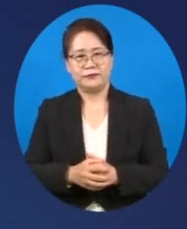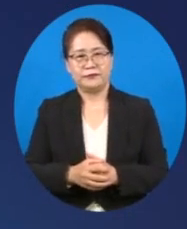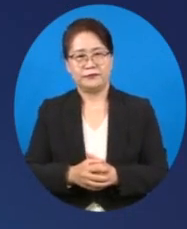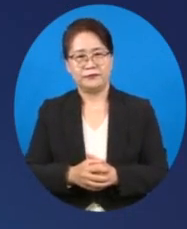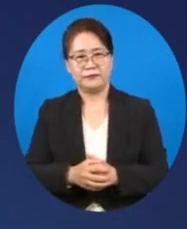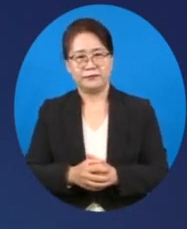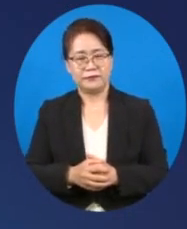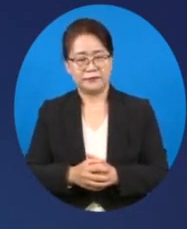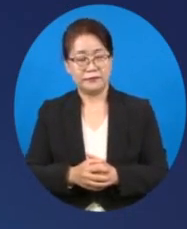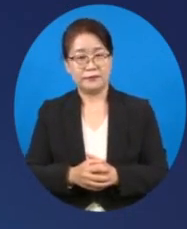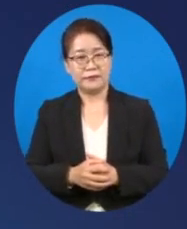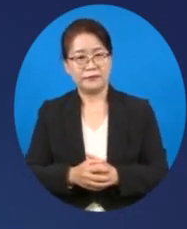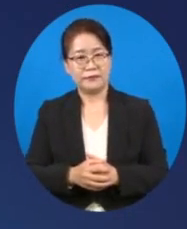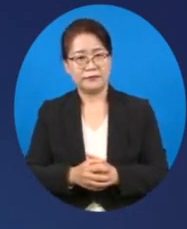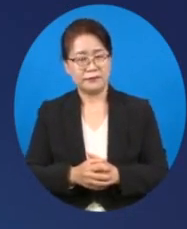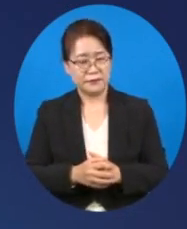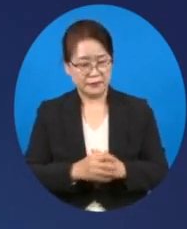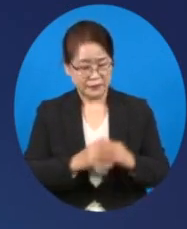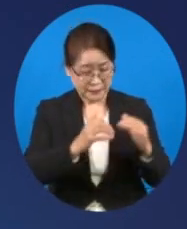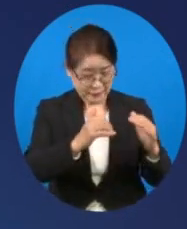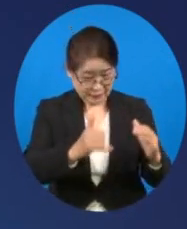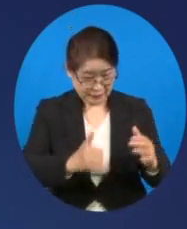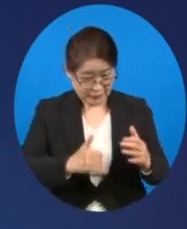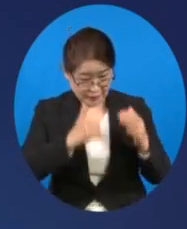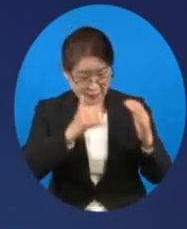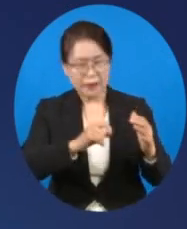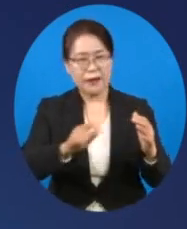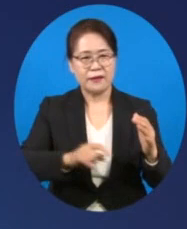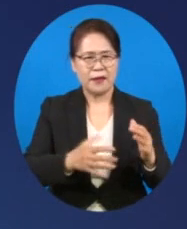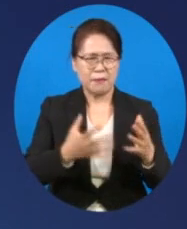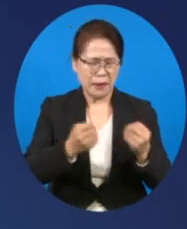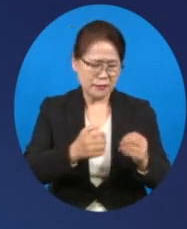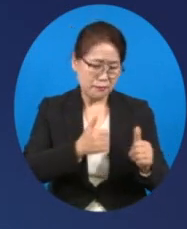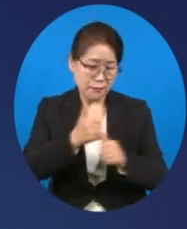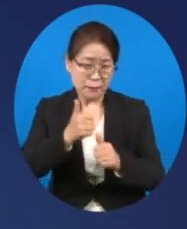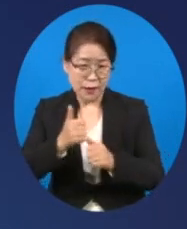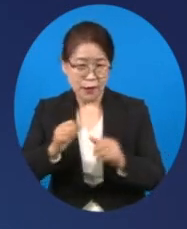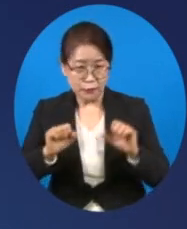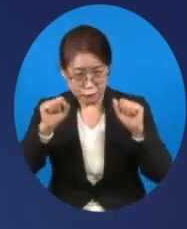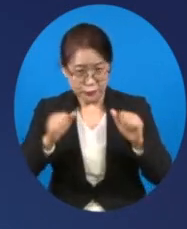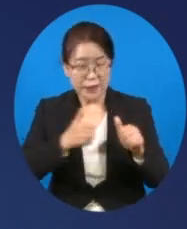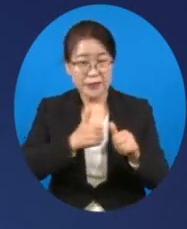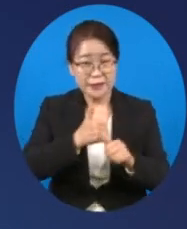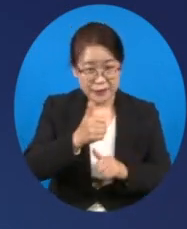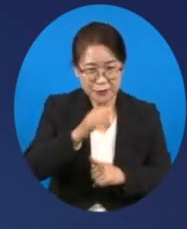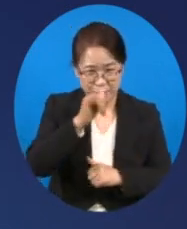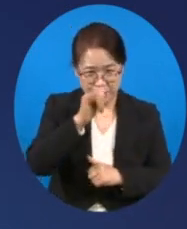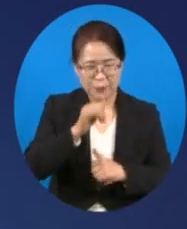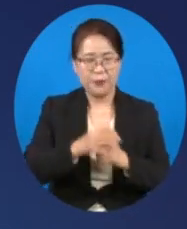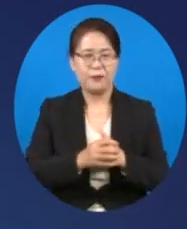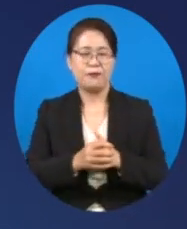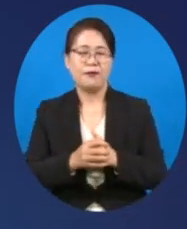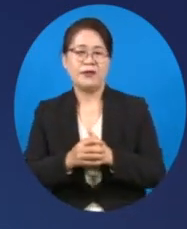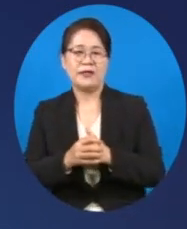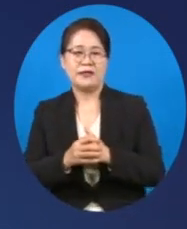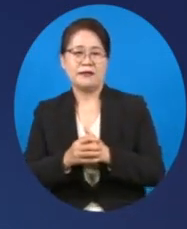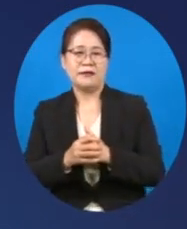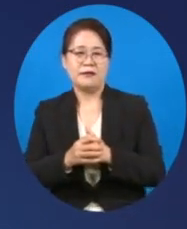이 세상에는요 많은 승리가 있어요 그렇죠 운동 경계에서의 승리도 있고요